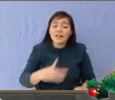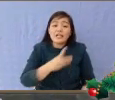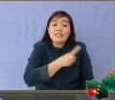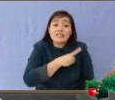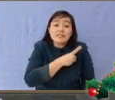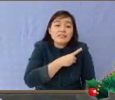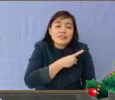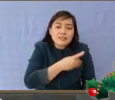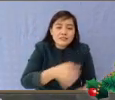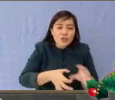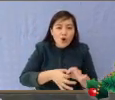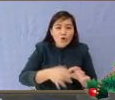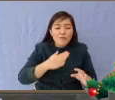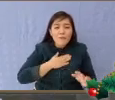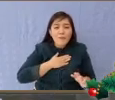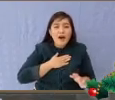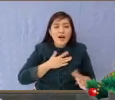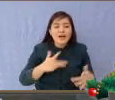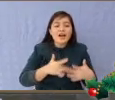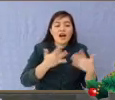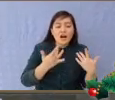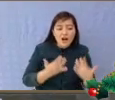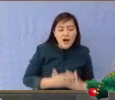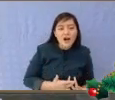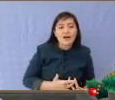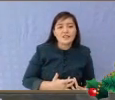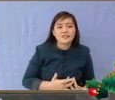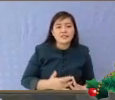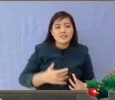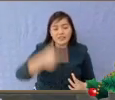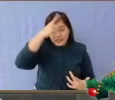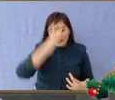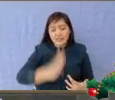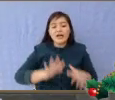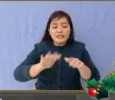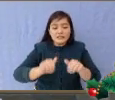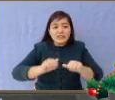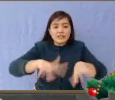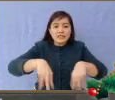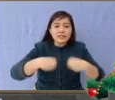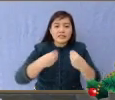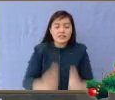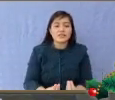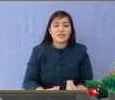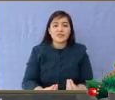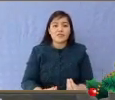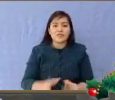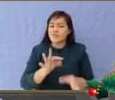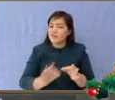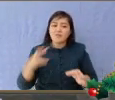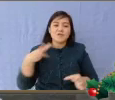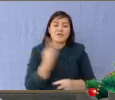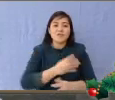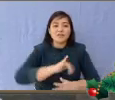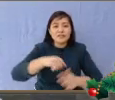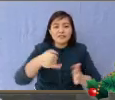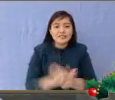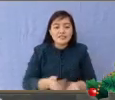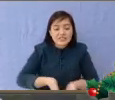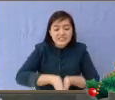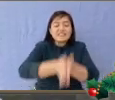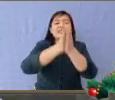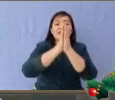the Father in the name of the Lord Jesus Christ and in the power of the Holy Spirit and according to the will of God, then it shall be given